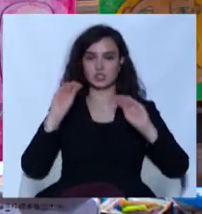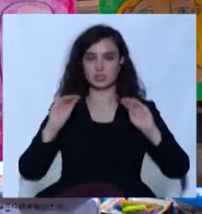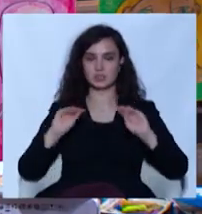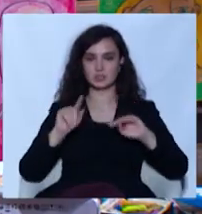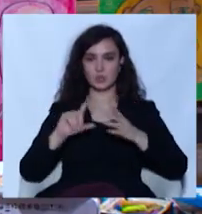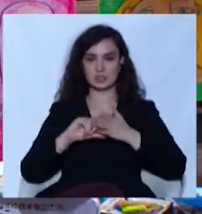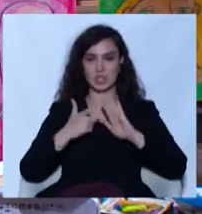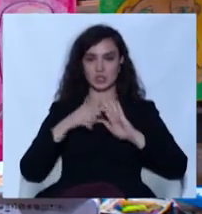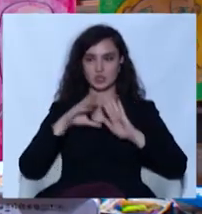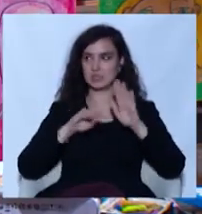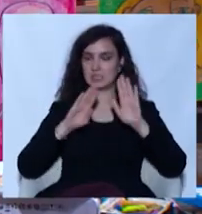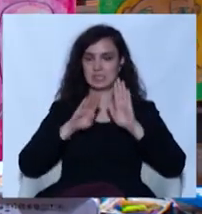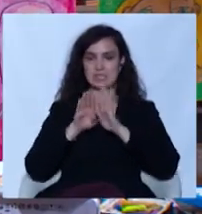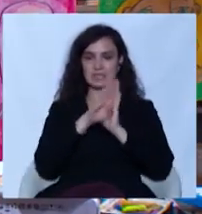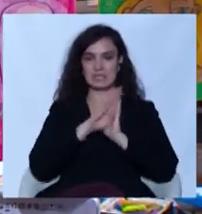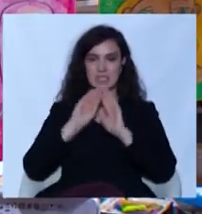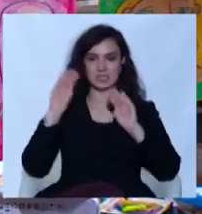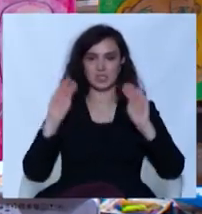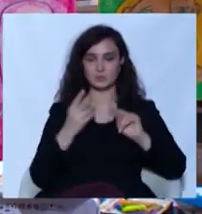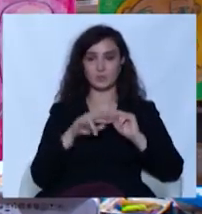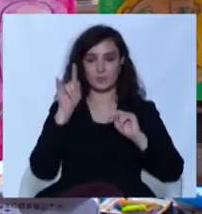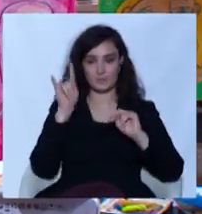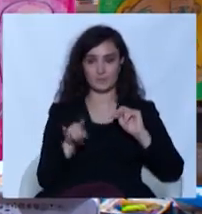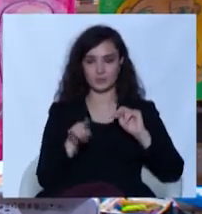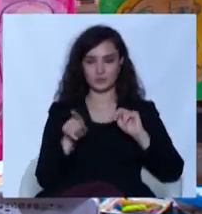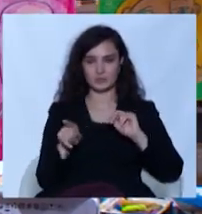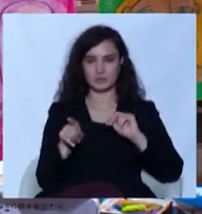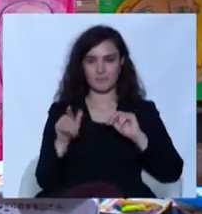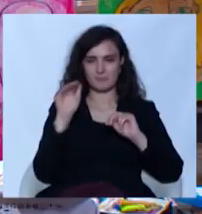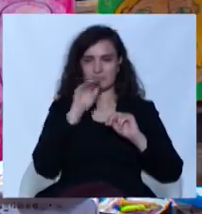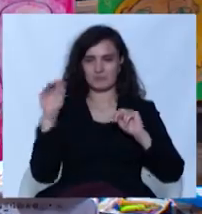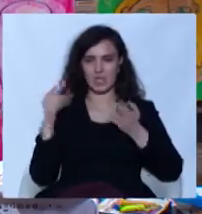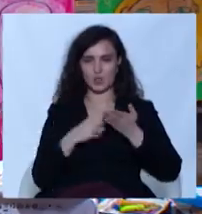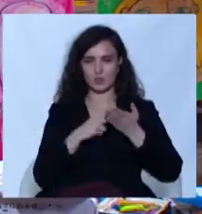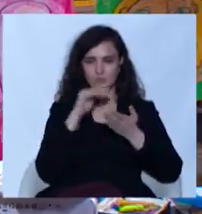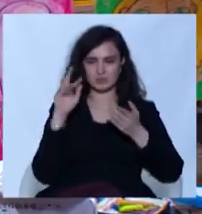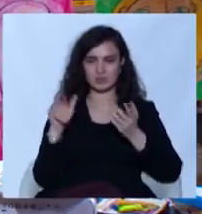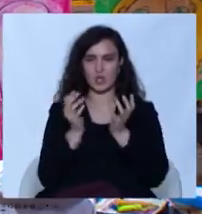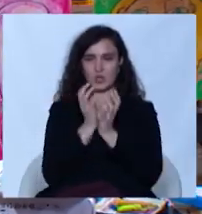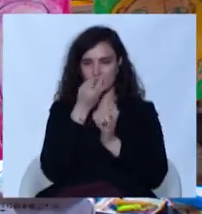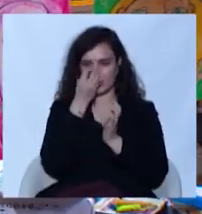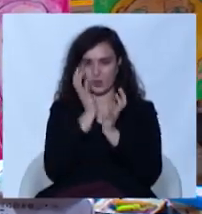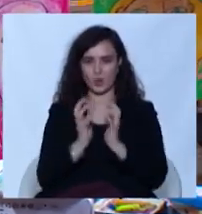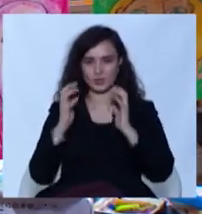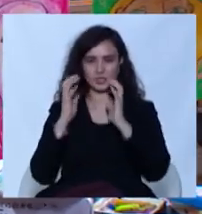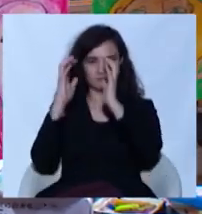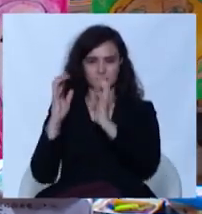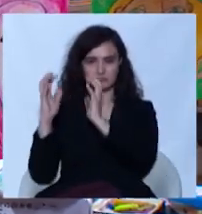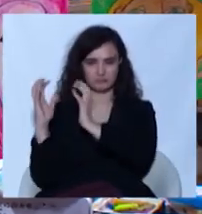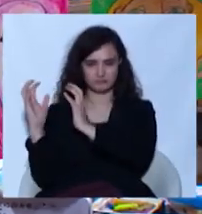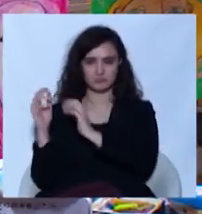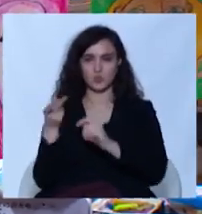შენ ოთახში, იმიტომ რომ აქ ორი ფანჯარა, ეს ფანჯარა და აქ ნახეთ პატარა თაროა და ქოთნებიდებს. ორივე პორტრეტი